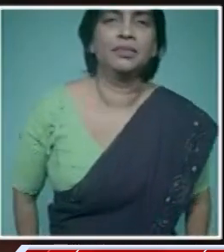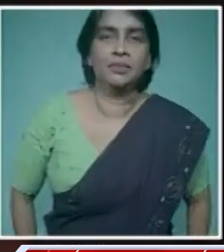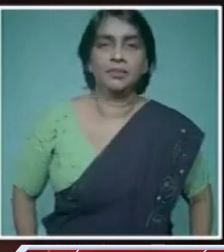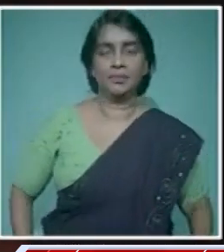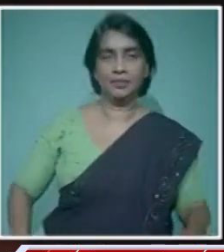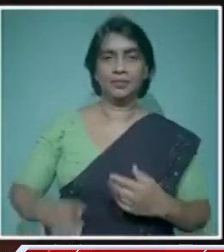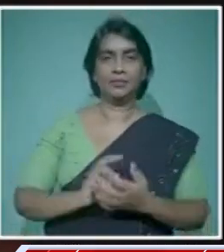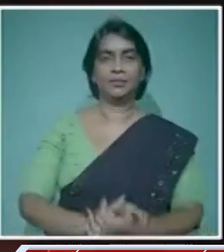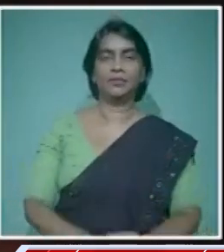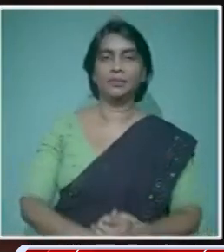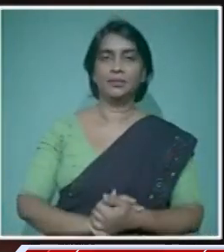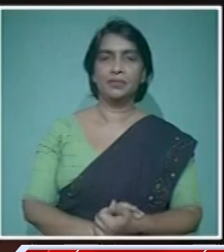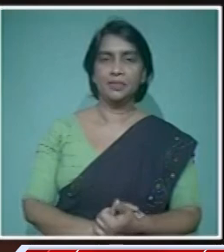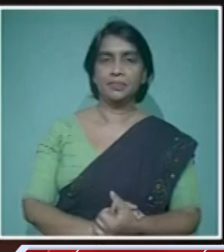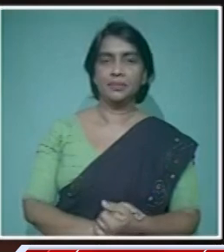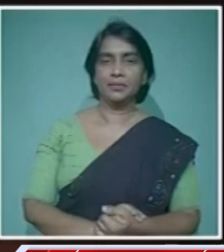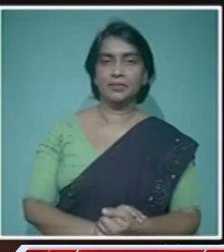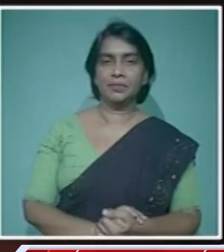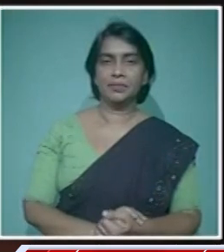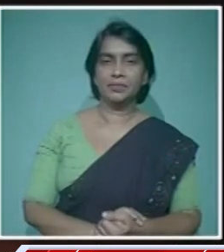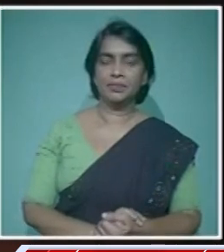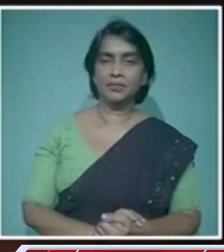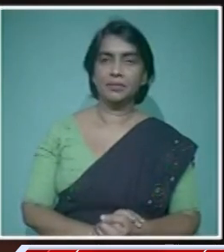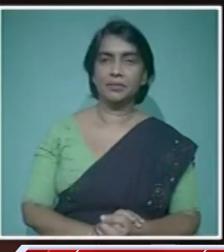පරභාසති අතවා තස්ස ශාවක